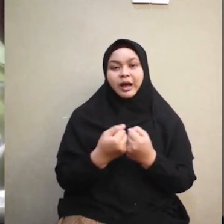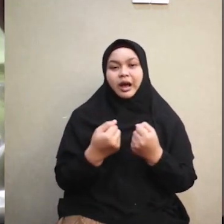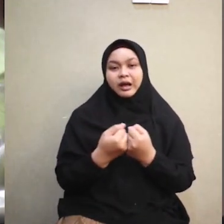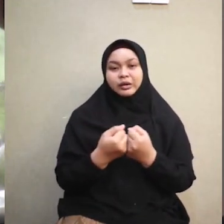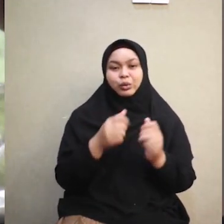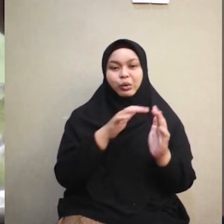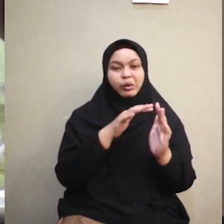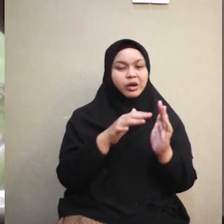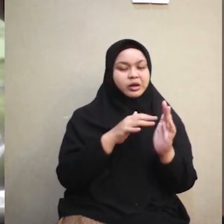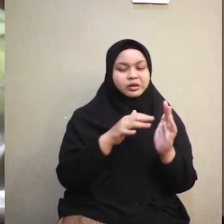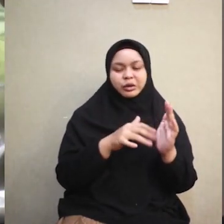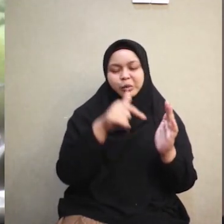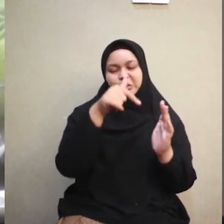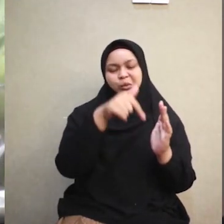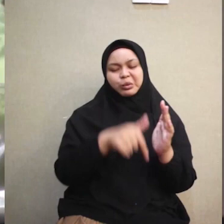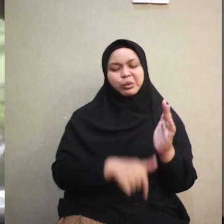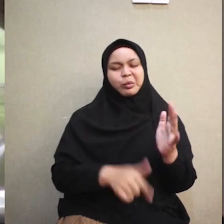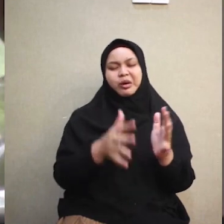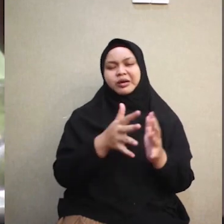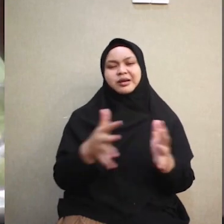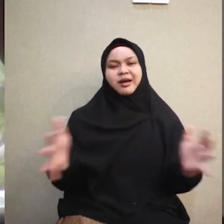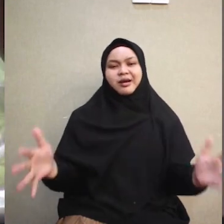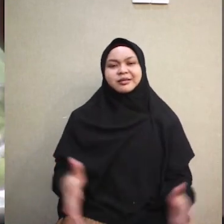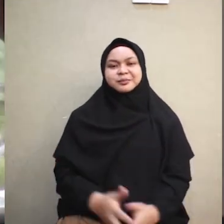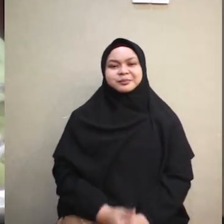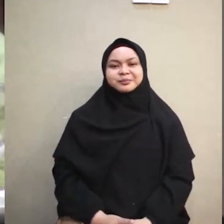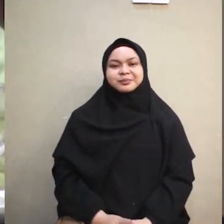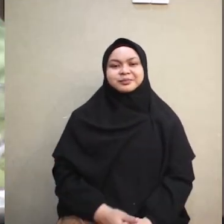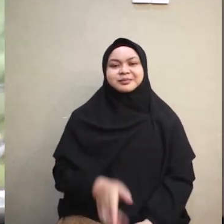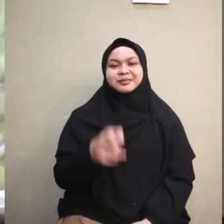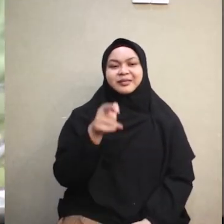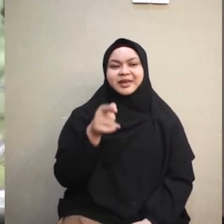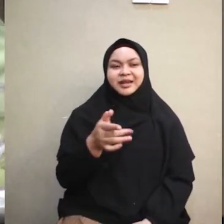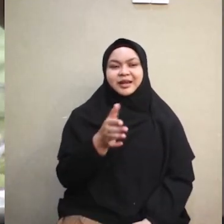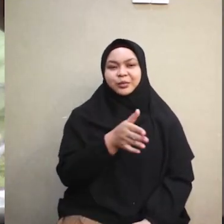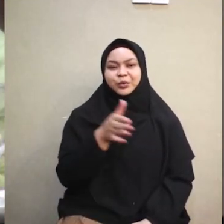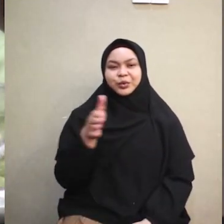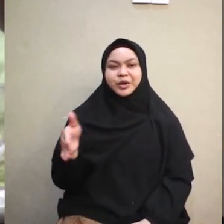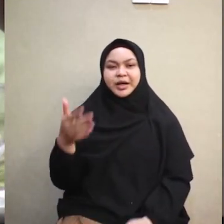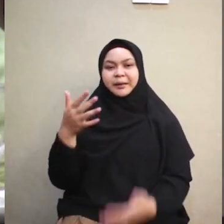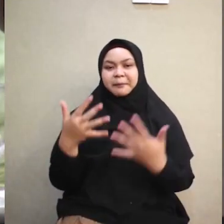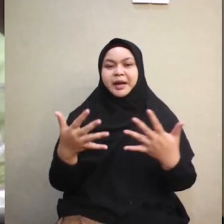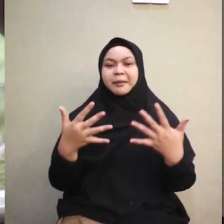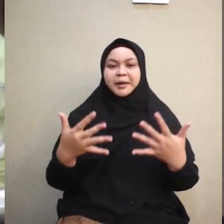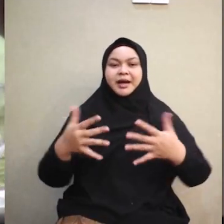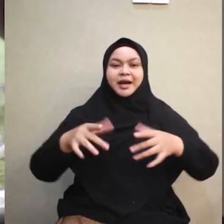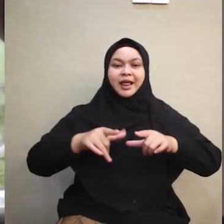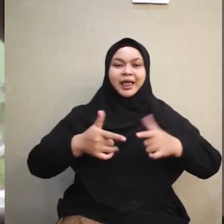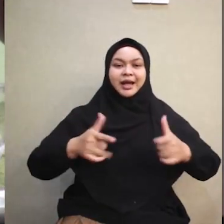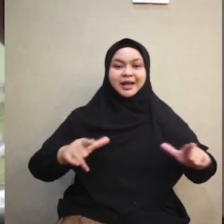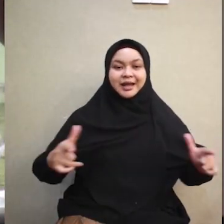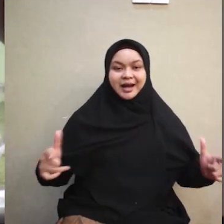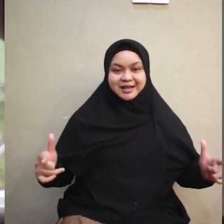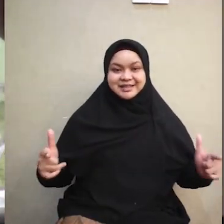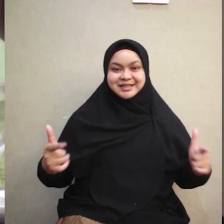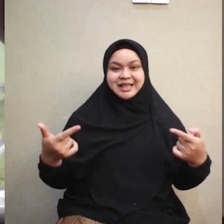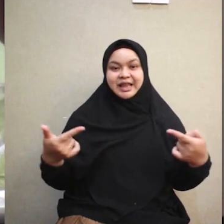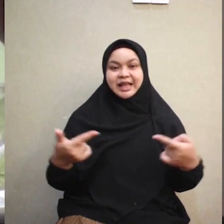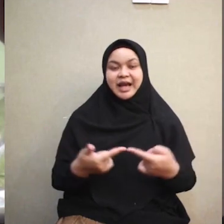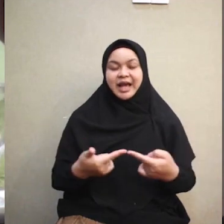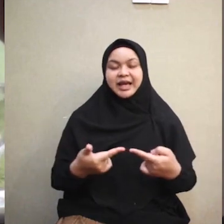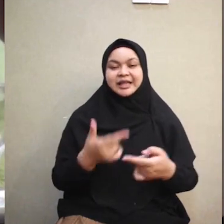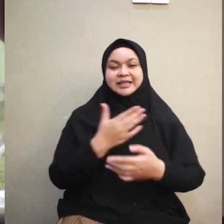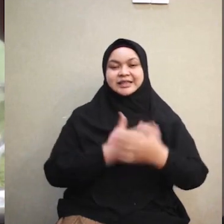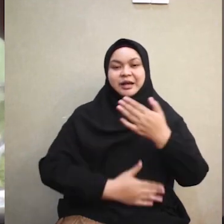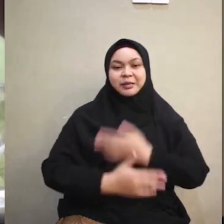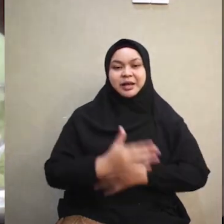gitu nah kemudian Bagaimana literasi literasi terkait dengan disabilitas yang berhadapan hukum